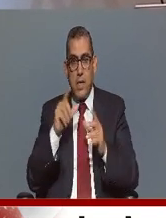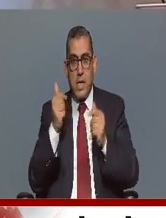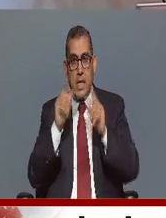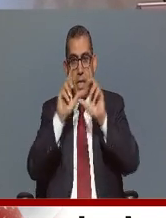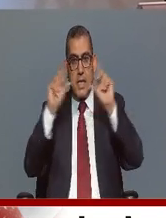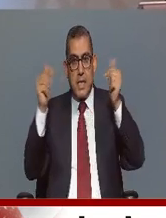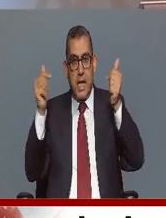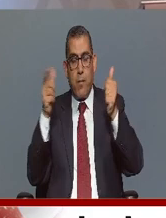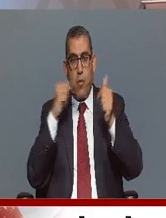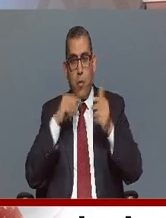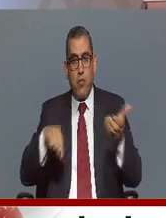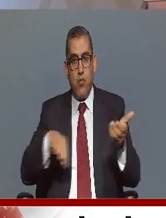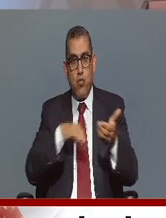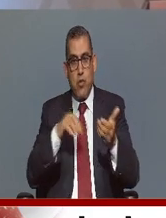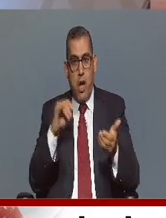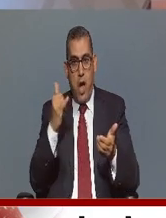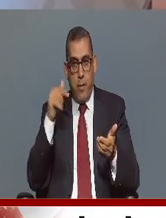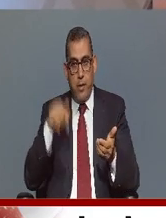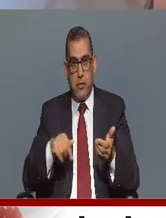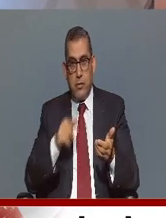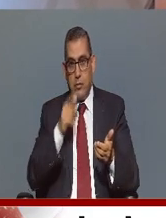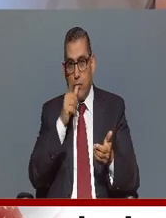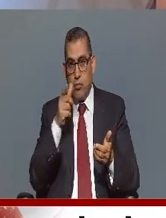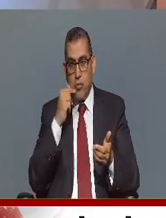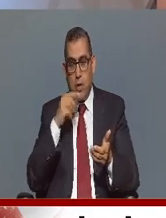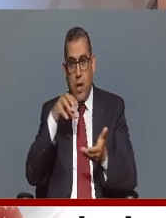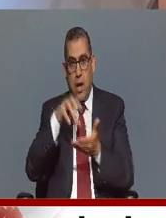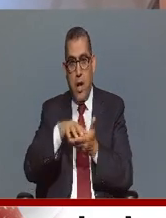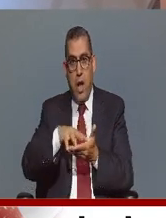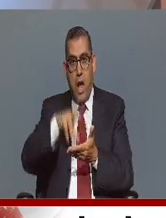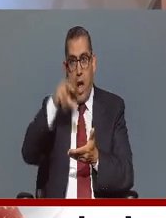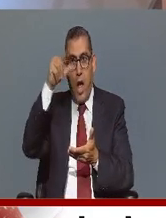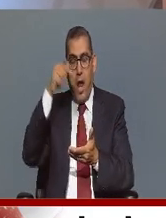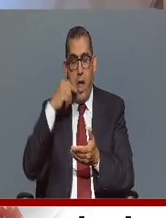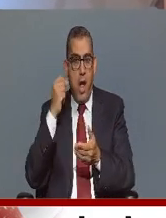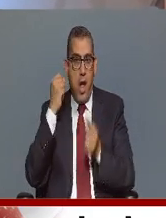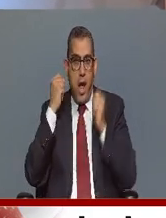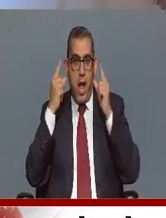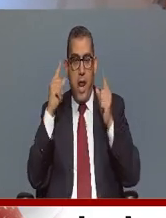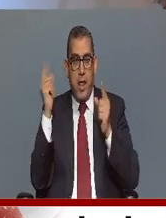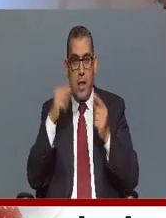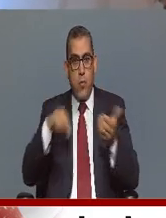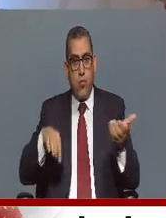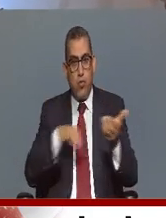ومهرجان الموسيقى العربية ومهرجان القلعة الدولي للموسيقى والغناء